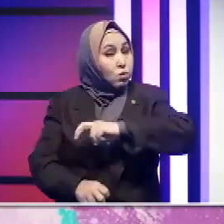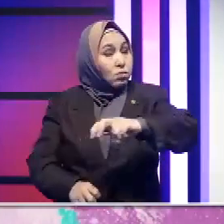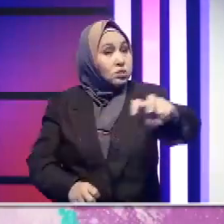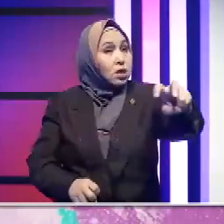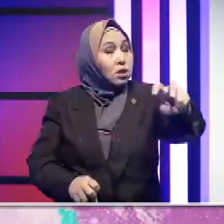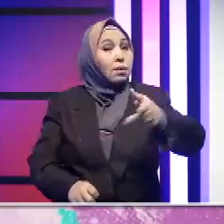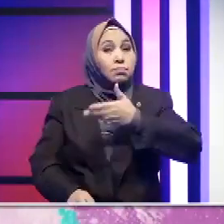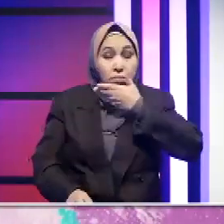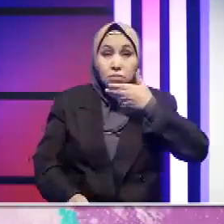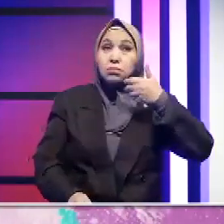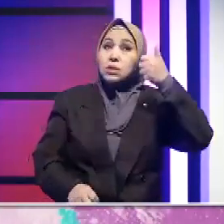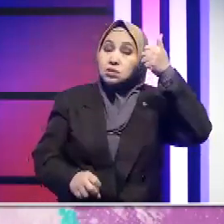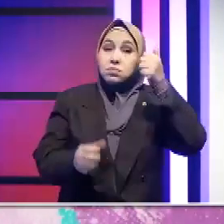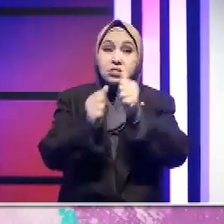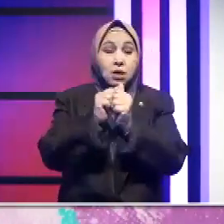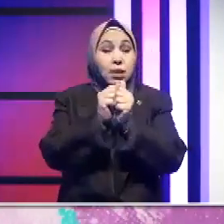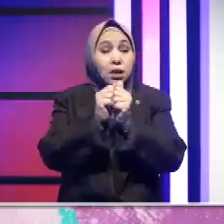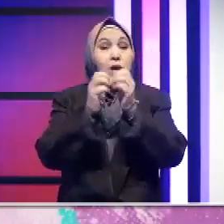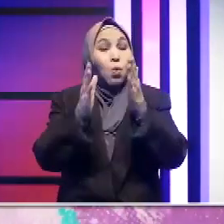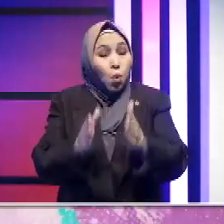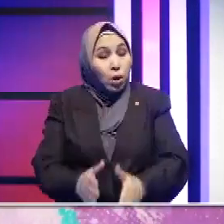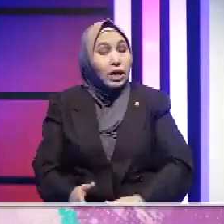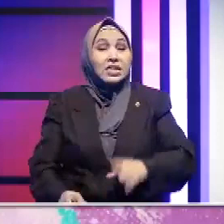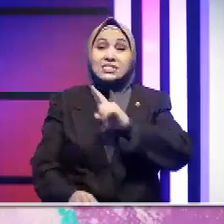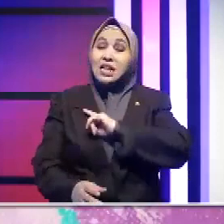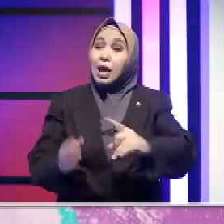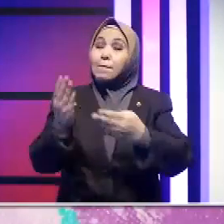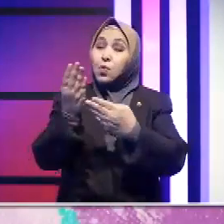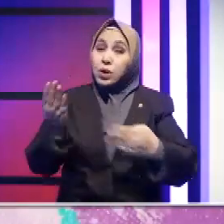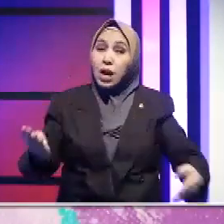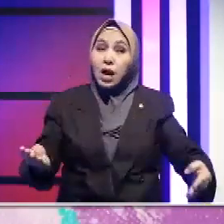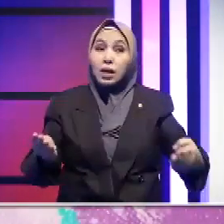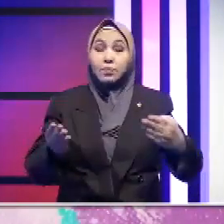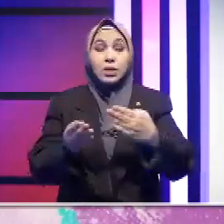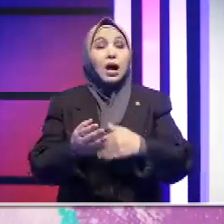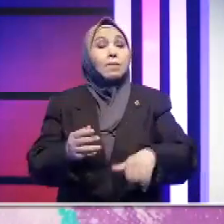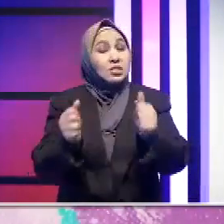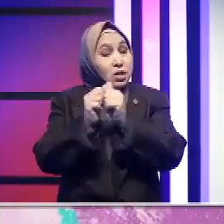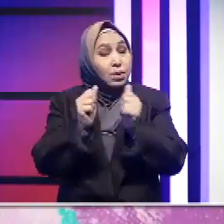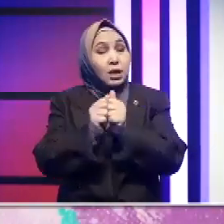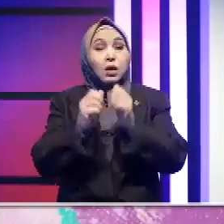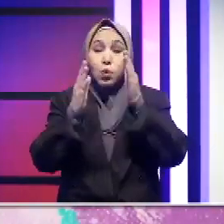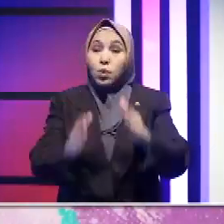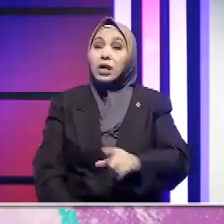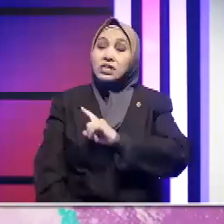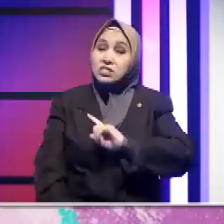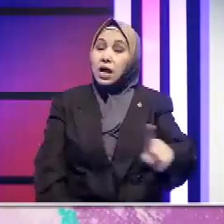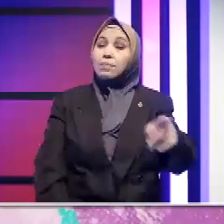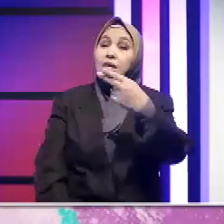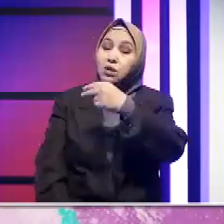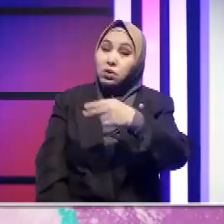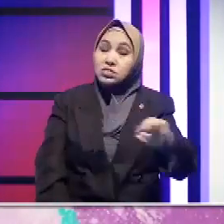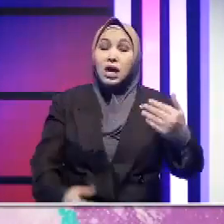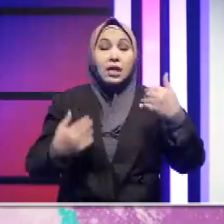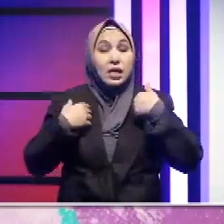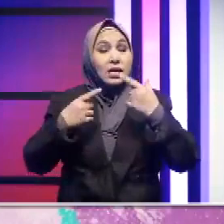benar Ikea bersama dengan orang-orang Islam di Brunei bersama di Aurora islamida di HP Indonesia yang berada di di jepun